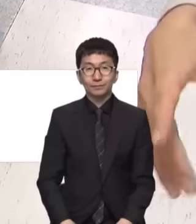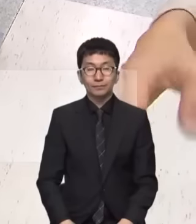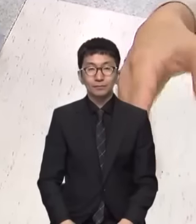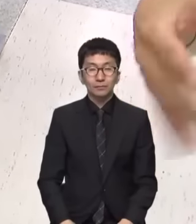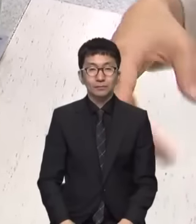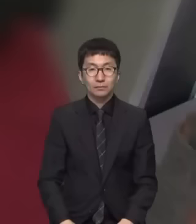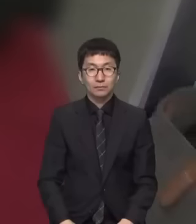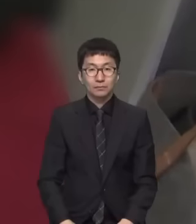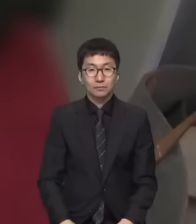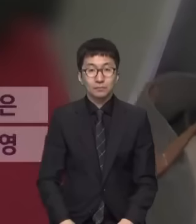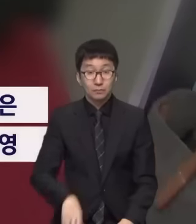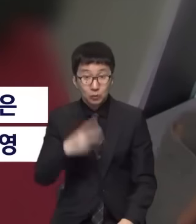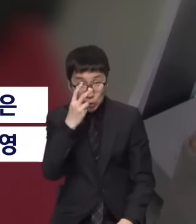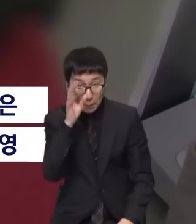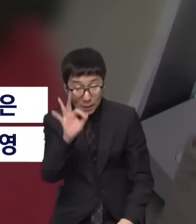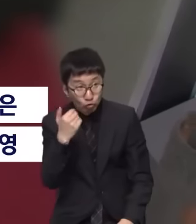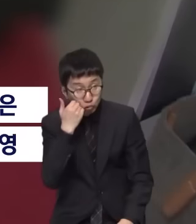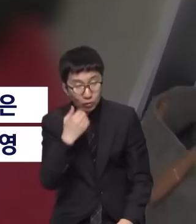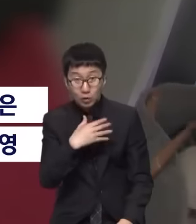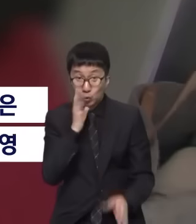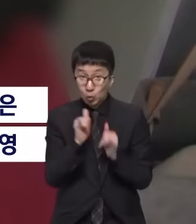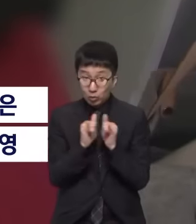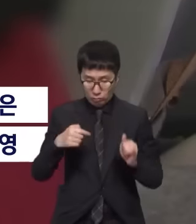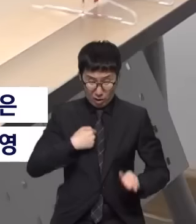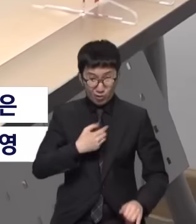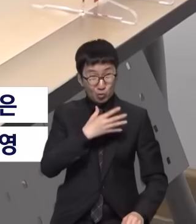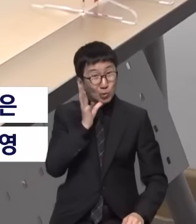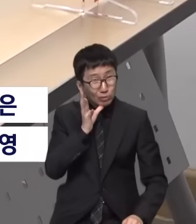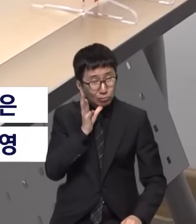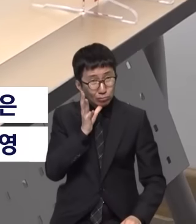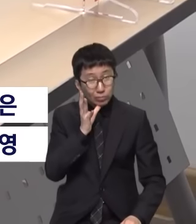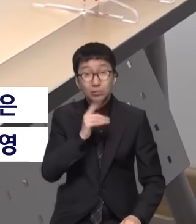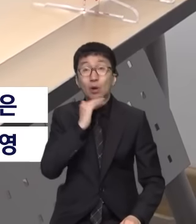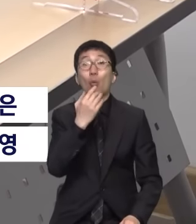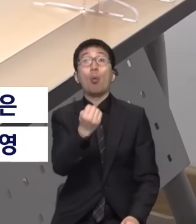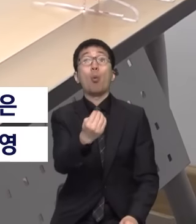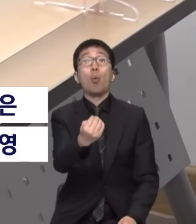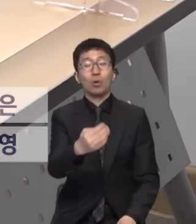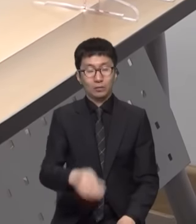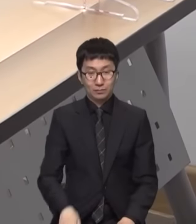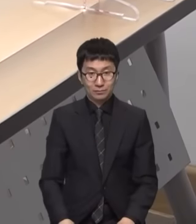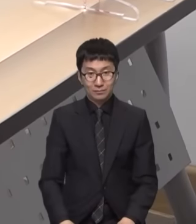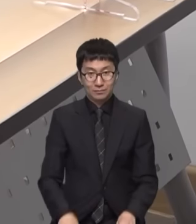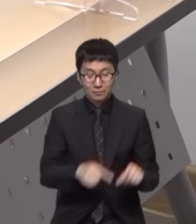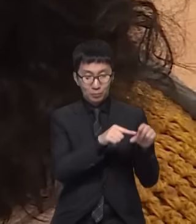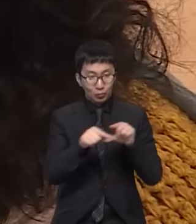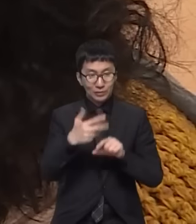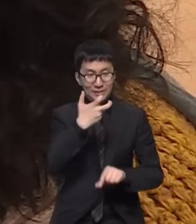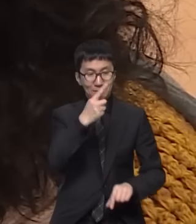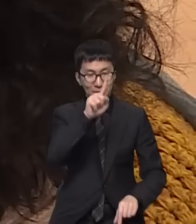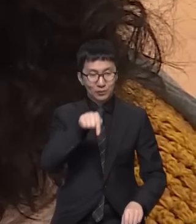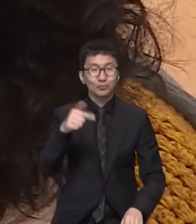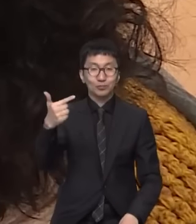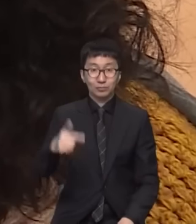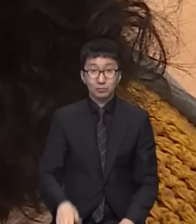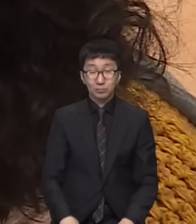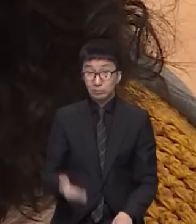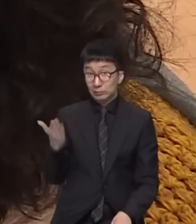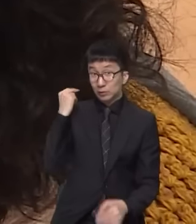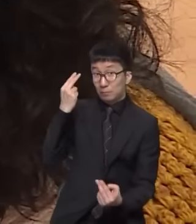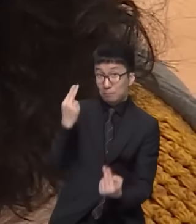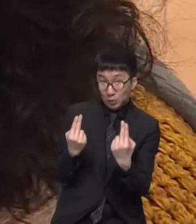있다고 조사대상인 노인 스스로 노인이라고 생각하는 연령의 기준을 평균 71.6 지난 조사